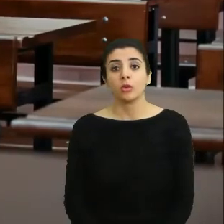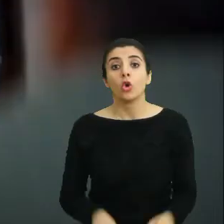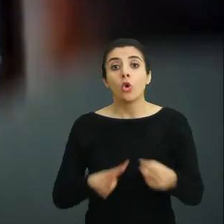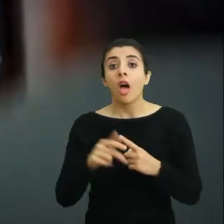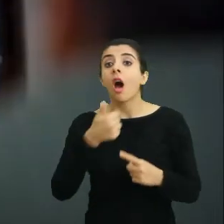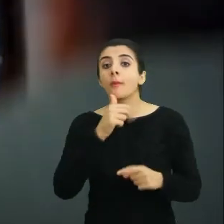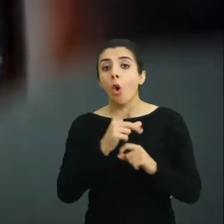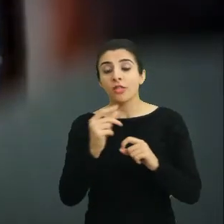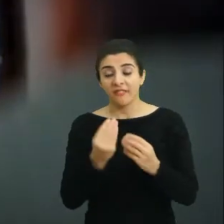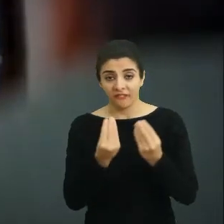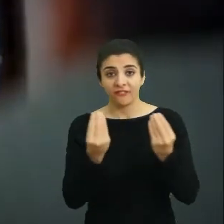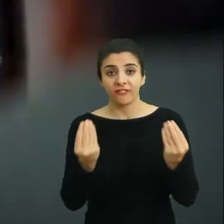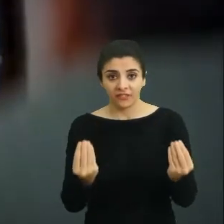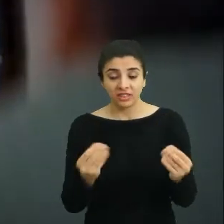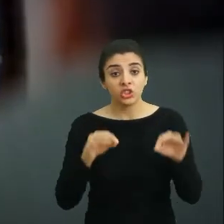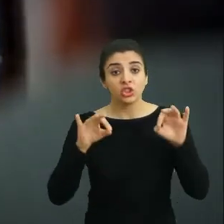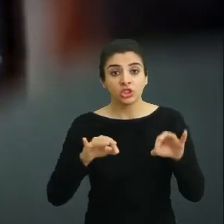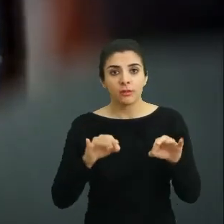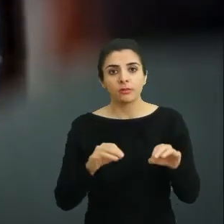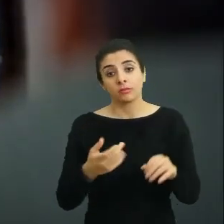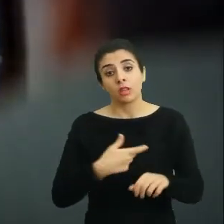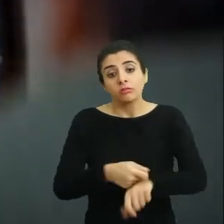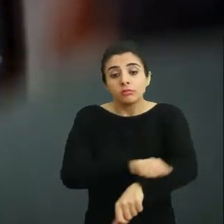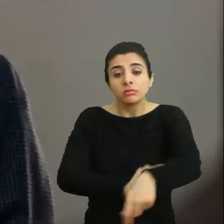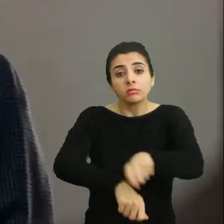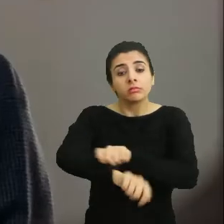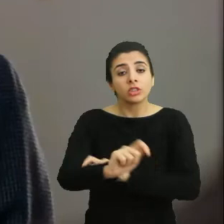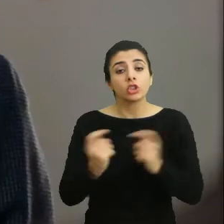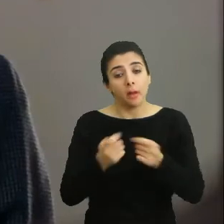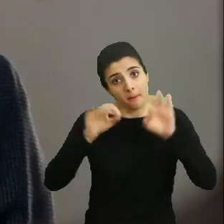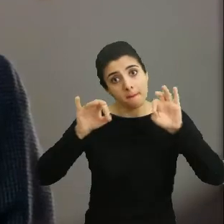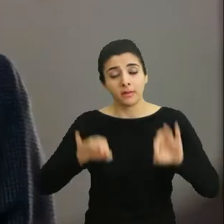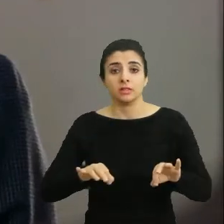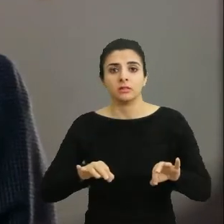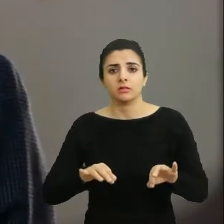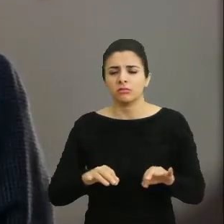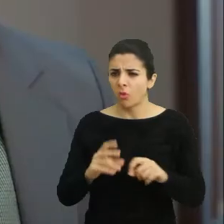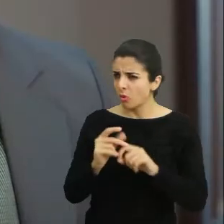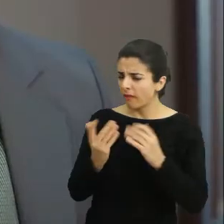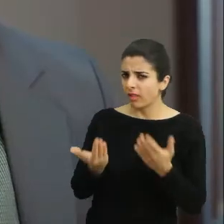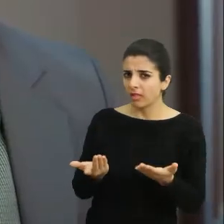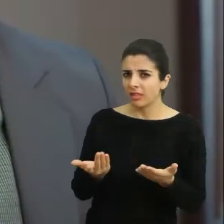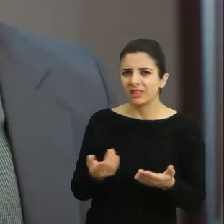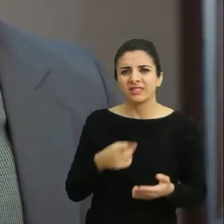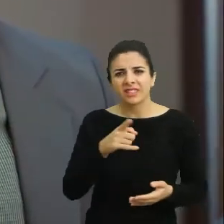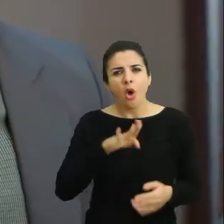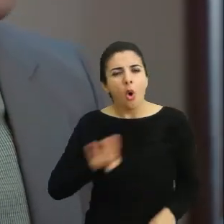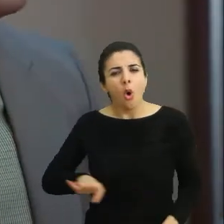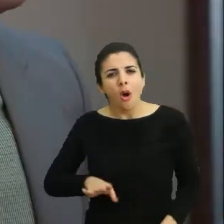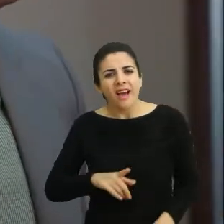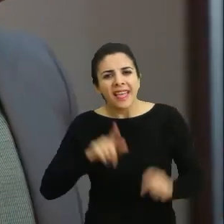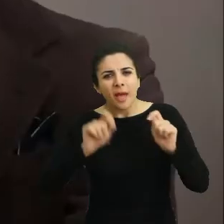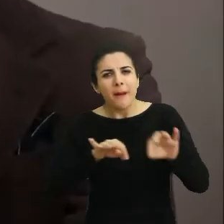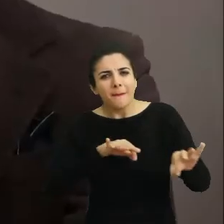Nuri abi ödev verdi. Şimdi kolları sıvayın bakalım baylar. Nerede? Hani şu sizin öğrencilerle